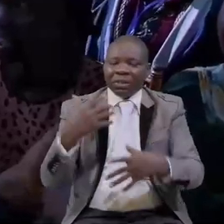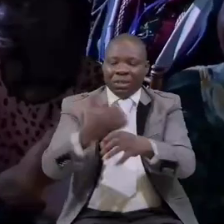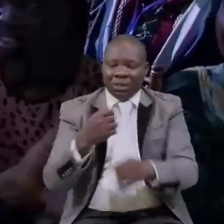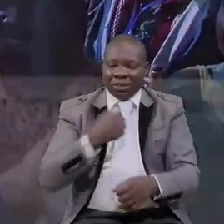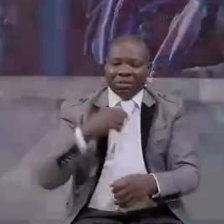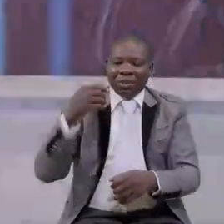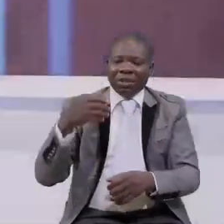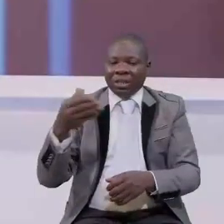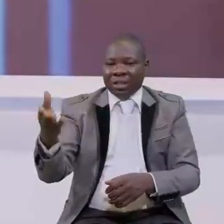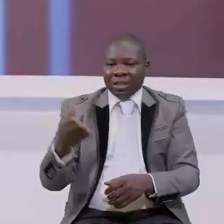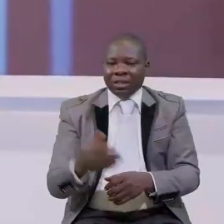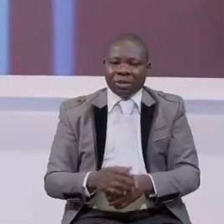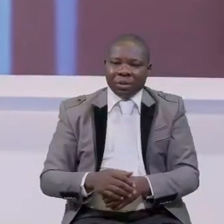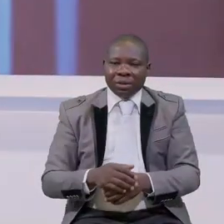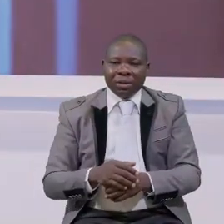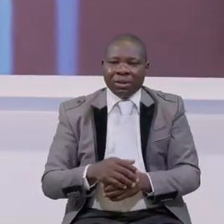Alors finalement,